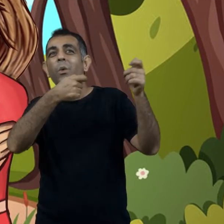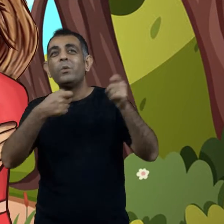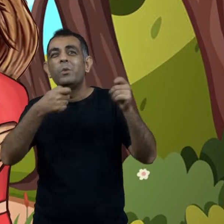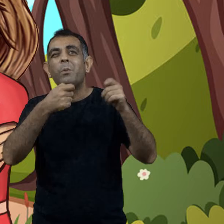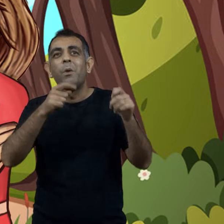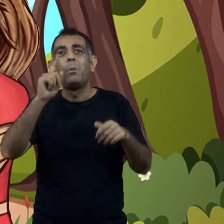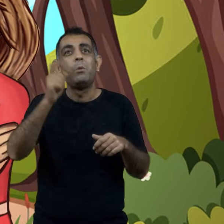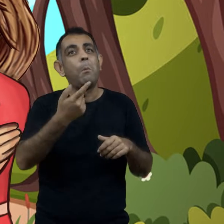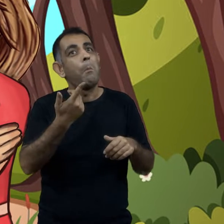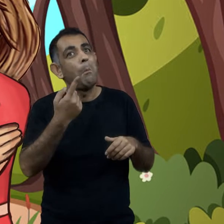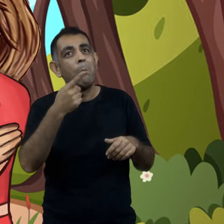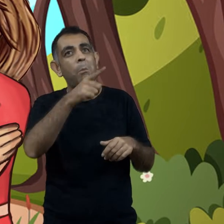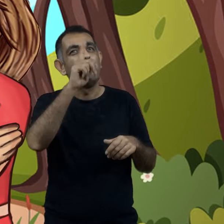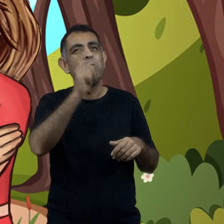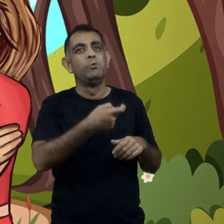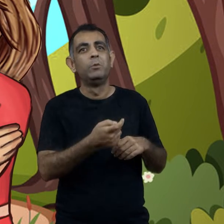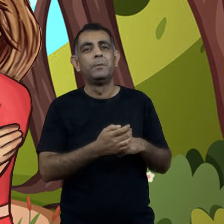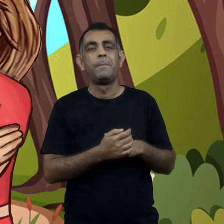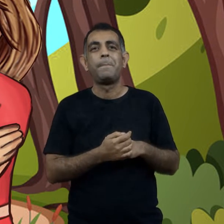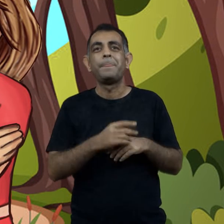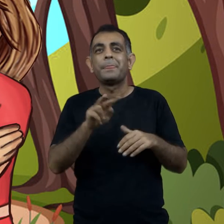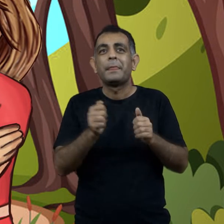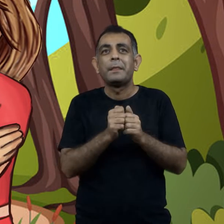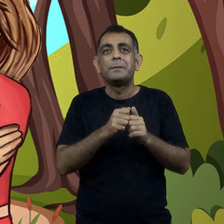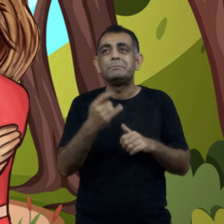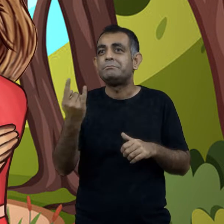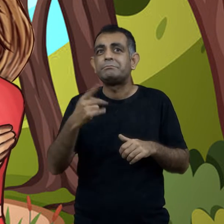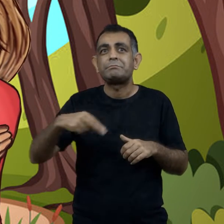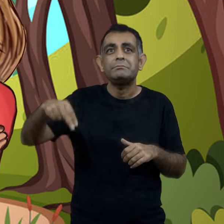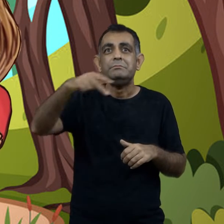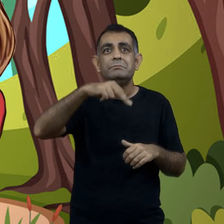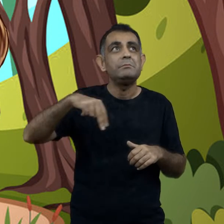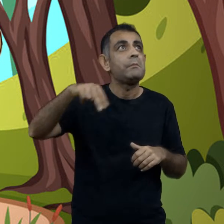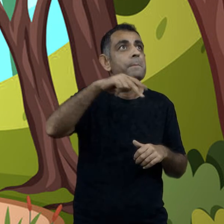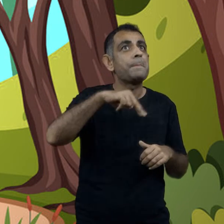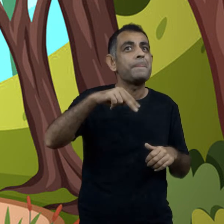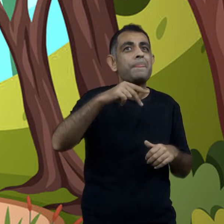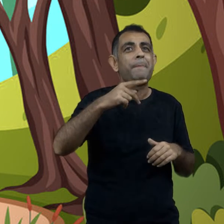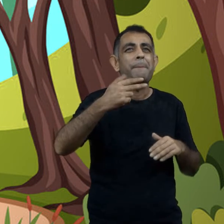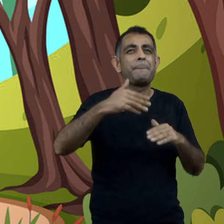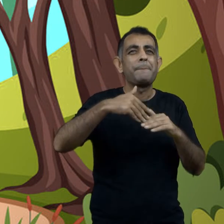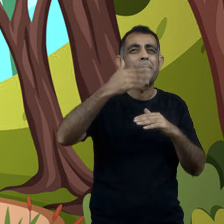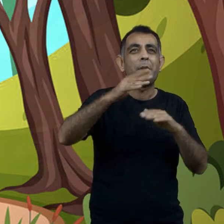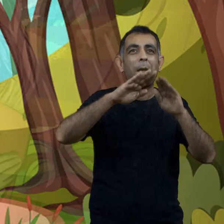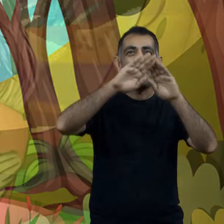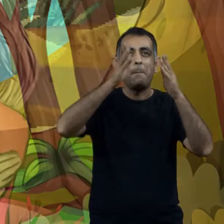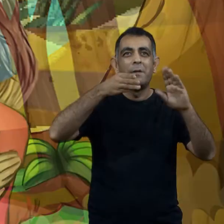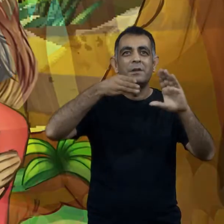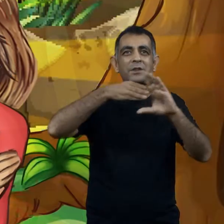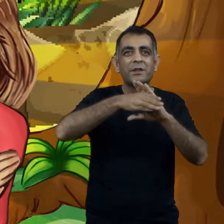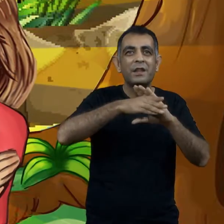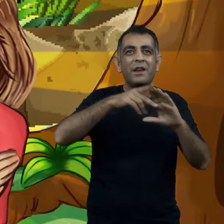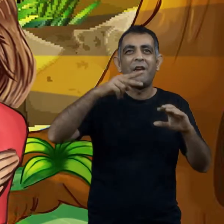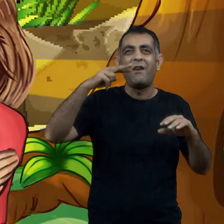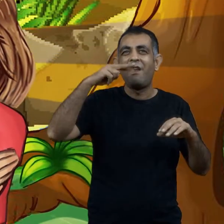gökkuşağı uçurtmasını arayalım. Belki buralardadır. Birlikte etrafı dolaşmaya başladılar. Biraz